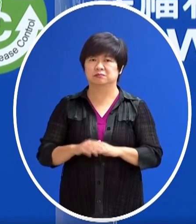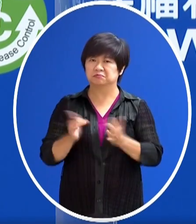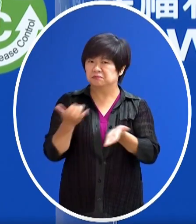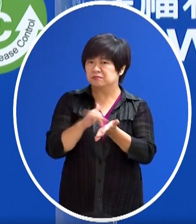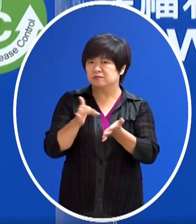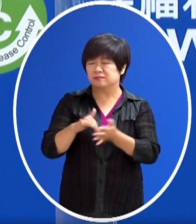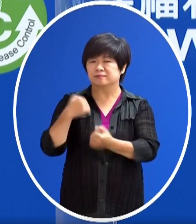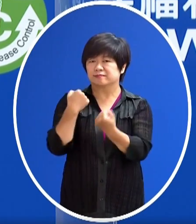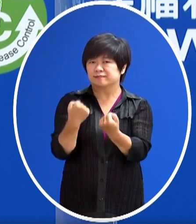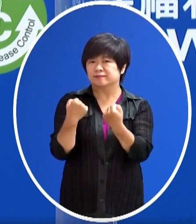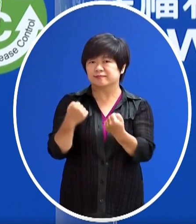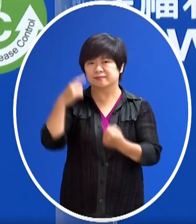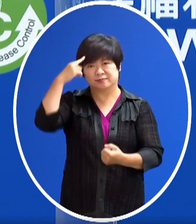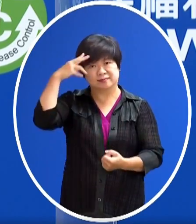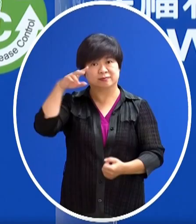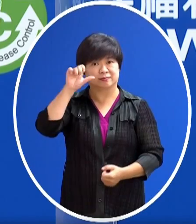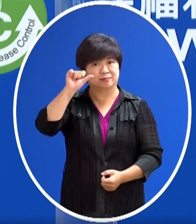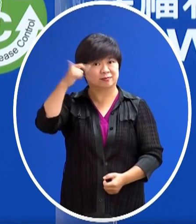5-6天。那